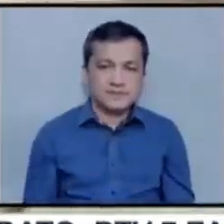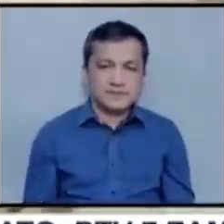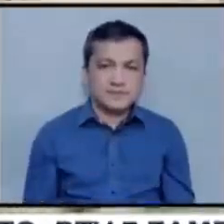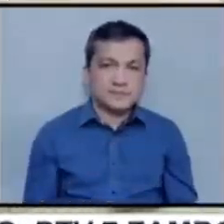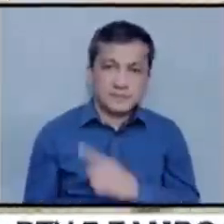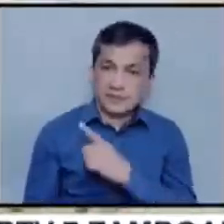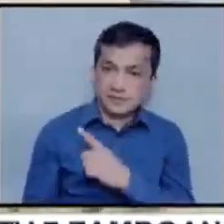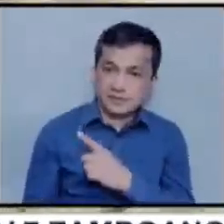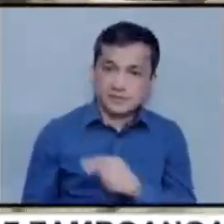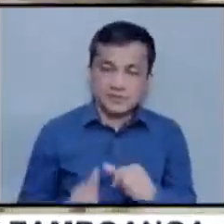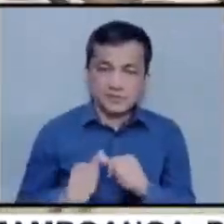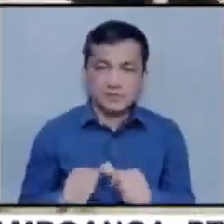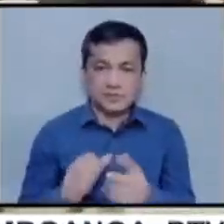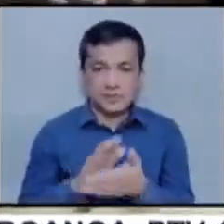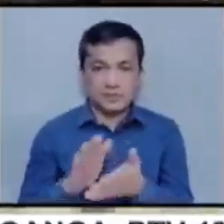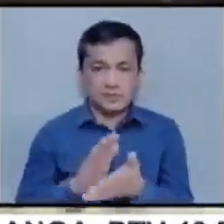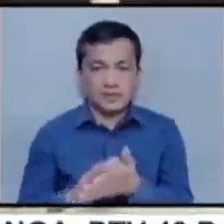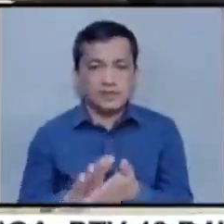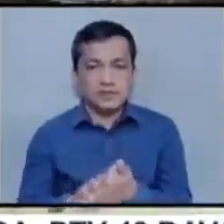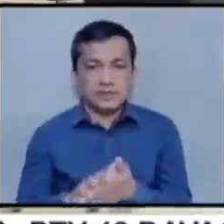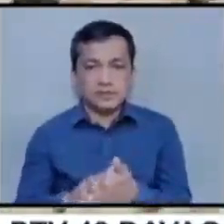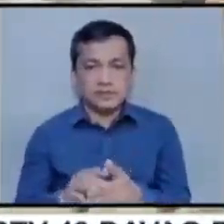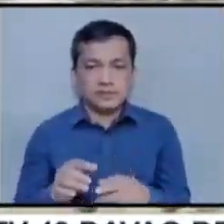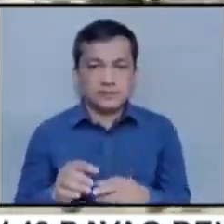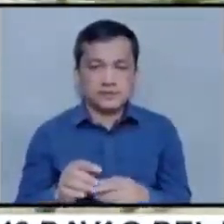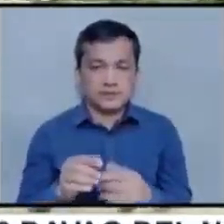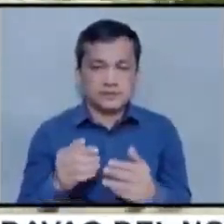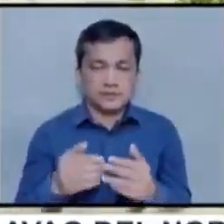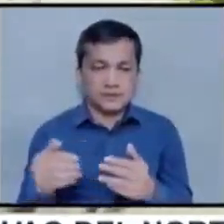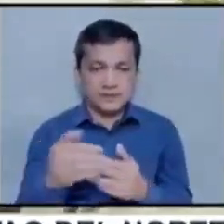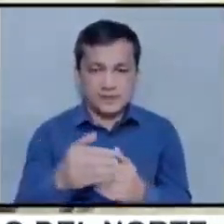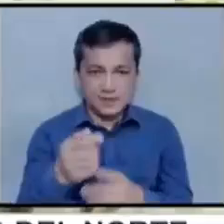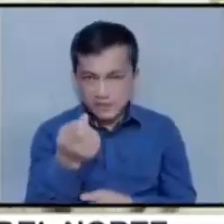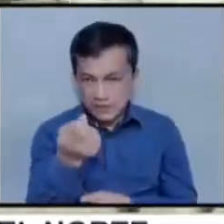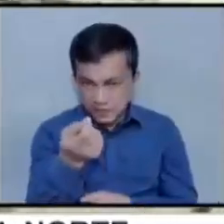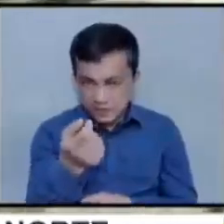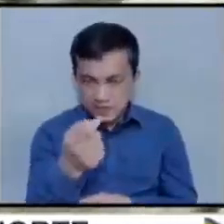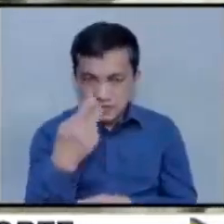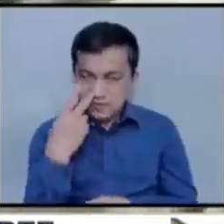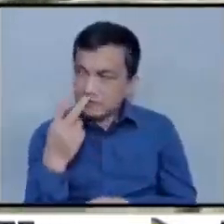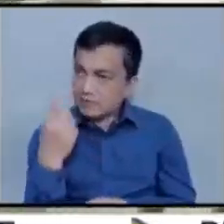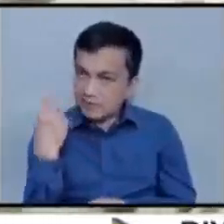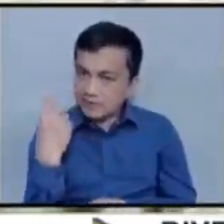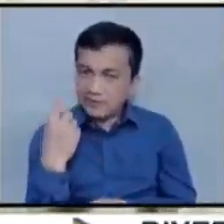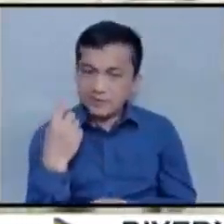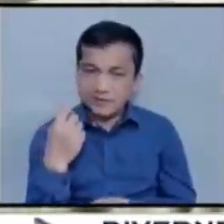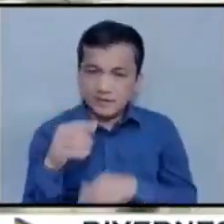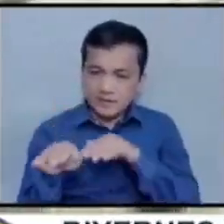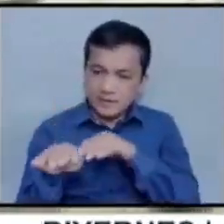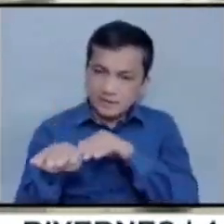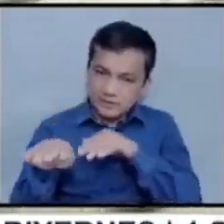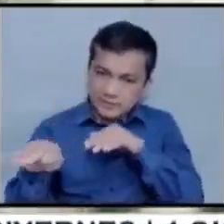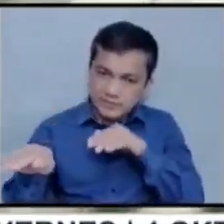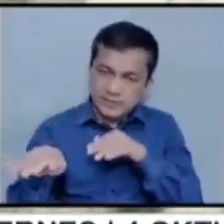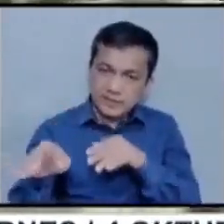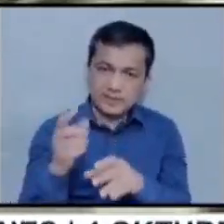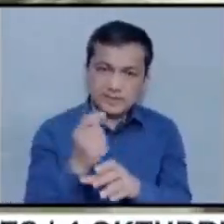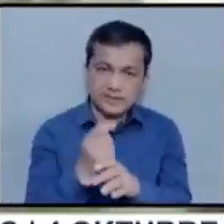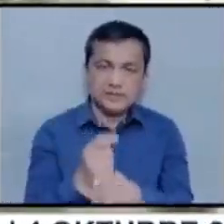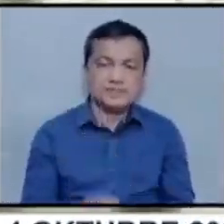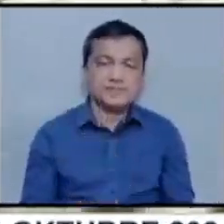clearing operation, dito naman sa unahan ng konti, makikita natin itong mga nakahilerang mga dump trucks